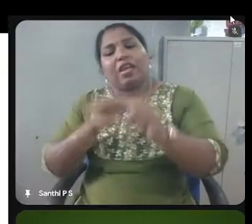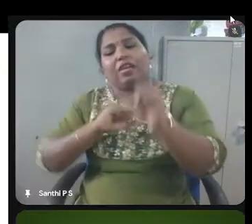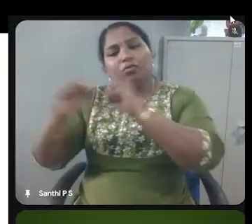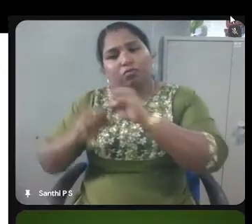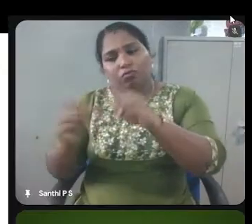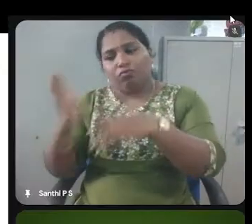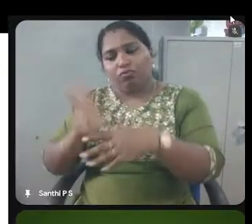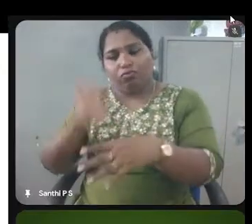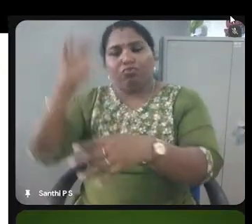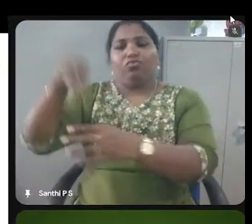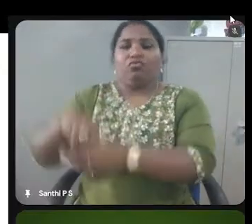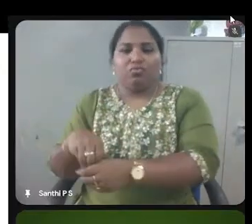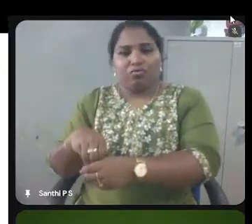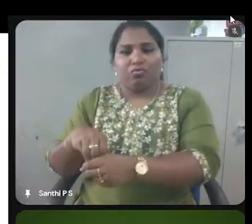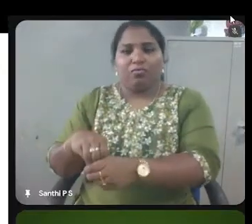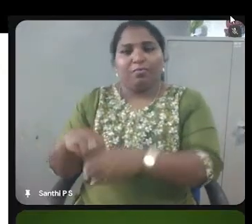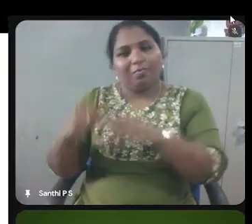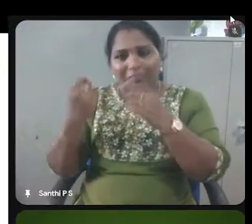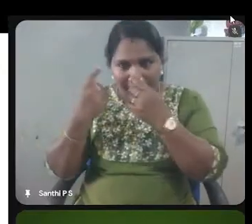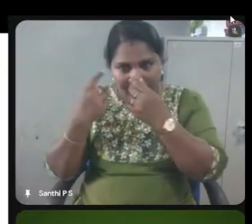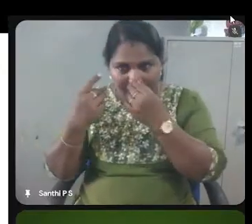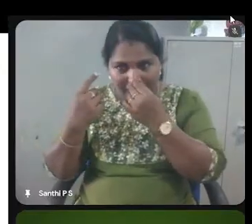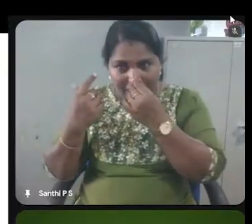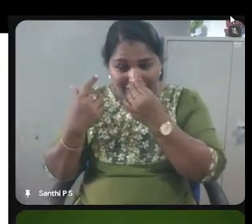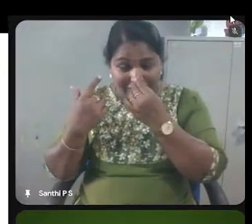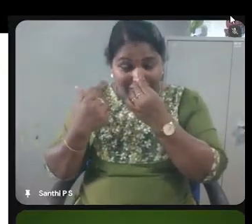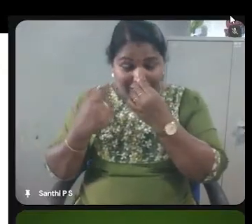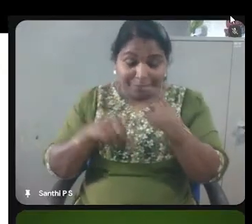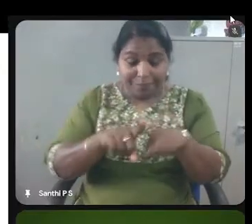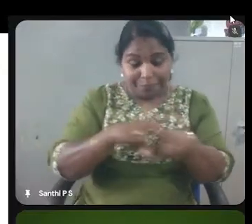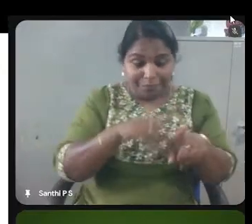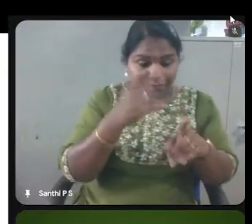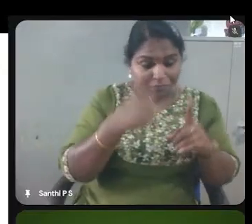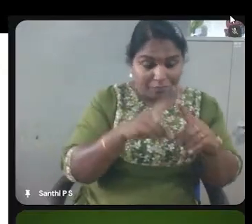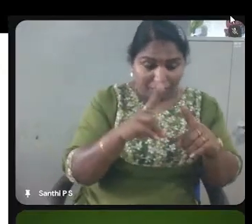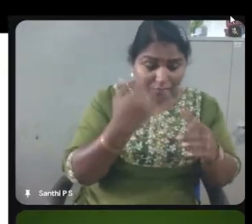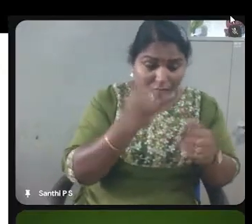ഓക്കെ, ഓൾട്ടർനേറ്റ്ലി നമുക്ക് എന്ത് ചെയ്യാം എന്നുള്ള രീതിയിൽ മുന്നോട്ട് പോവുക.